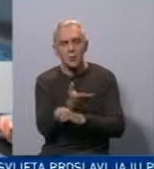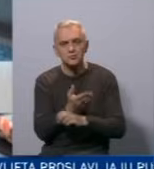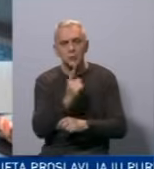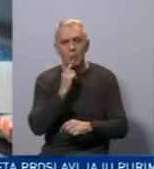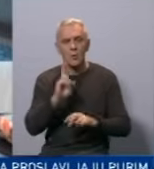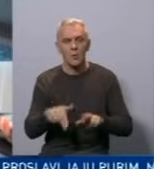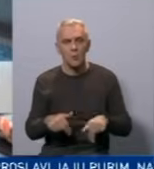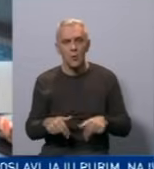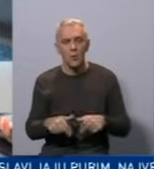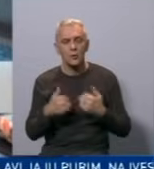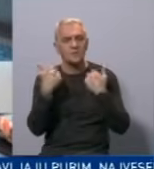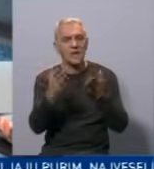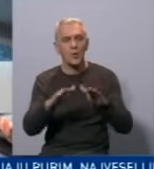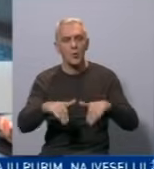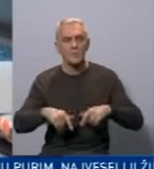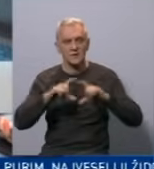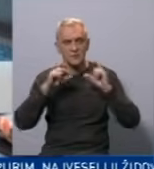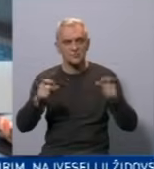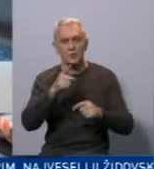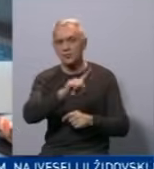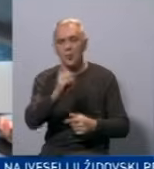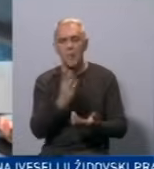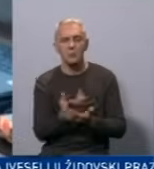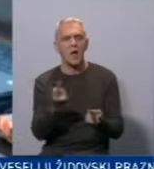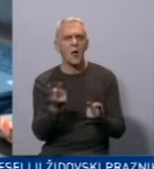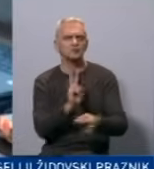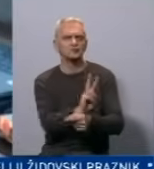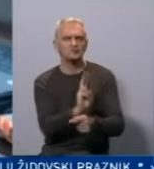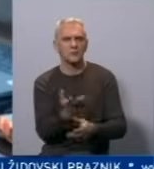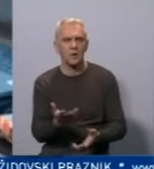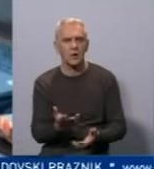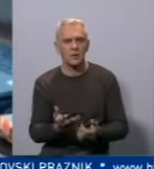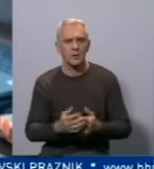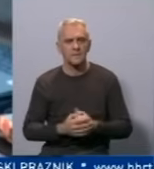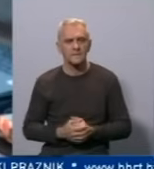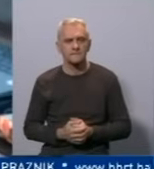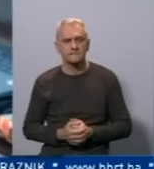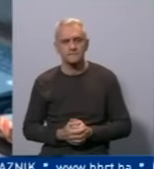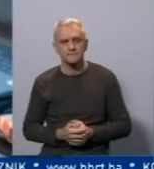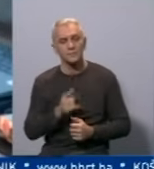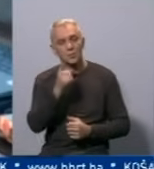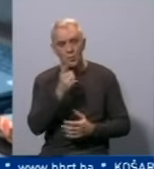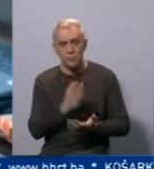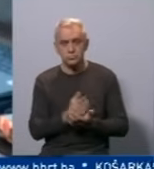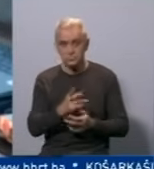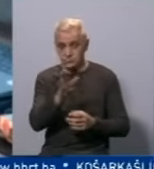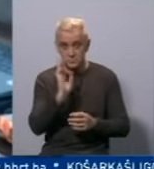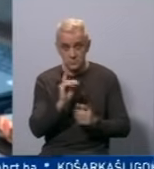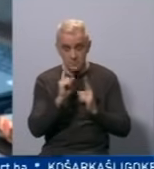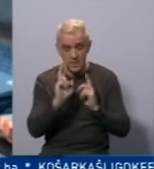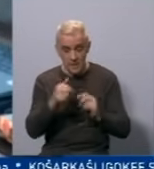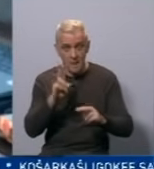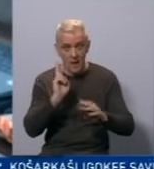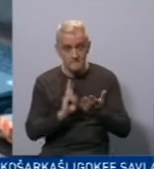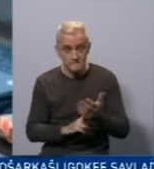da se daju u prihvatilištu, dakle da to ne bude čuvalište, onako kolokvijalno rečeno, nego da tokom boravka djeca imaju pravo i